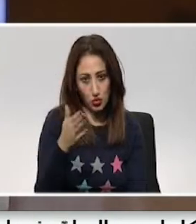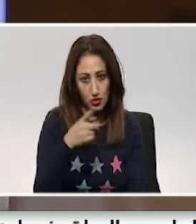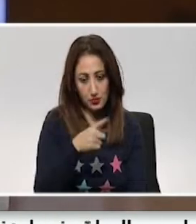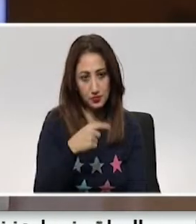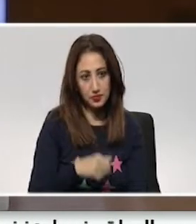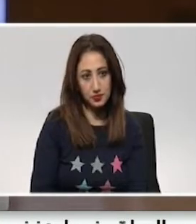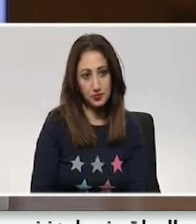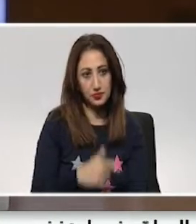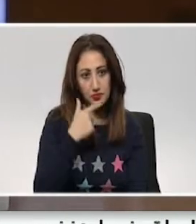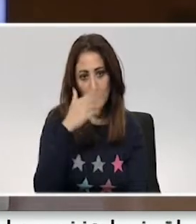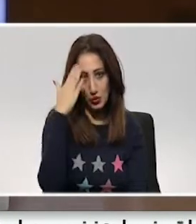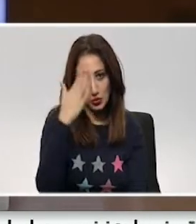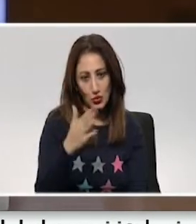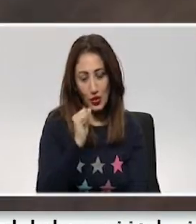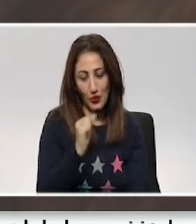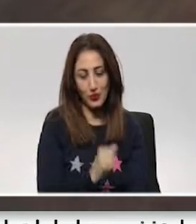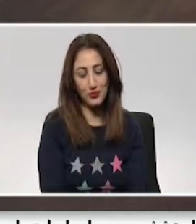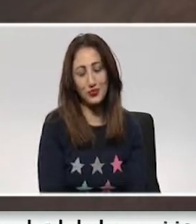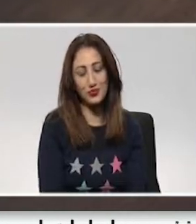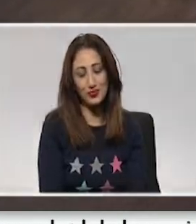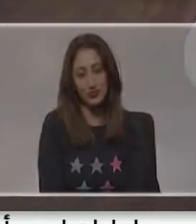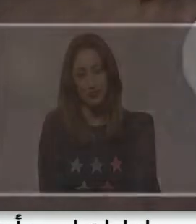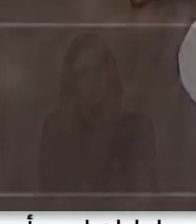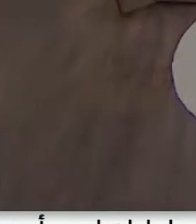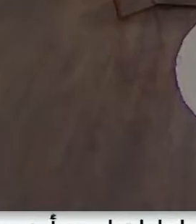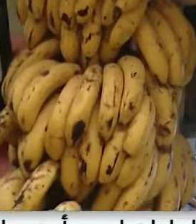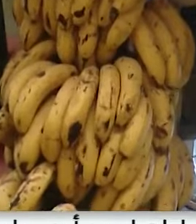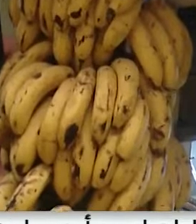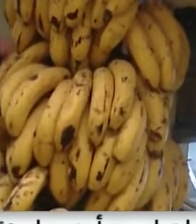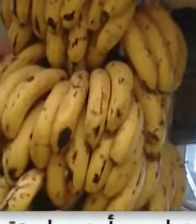دي ونقول له ايه، كتر ألف خيرك.